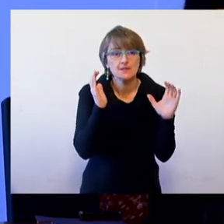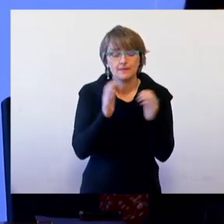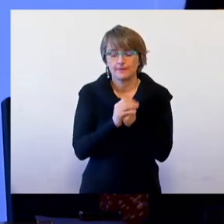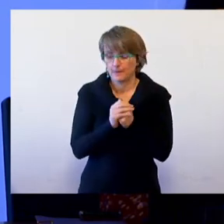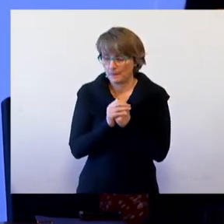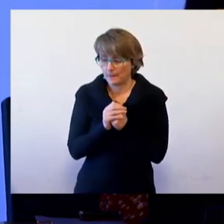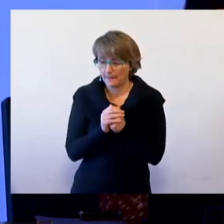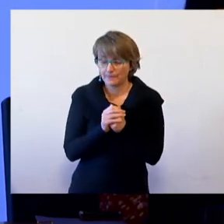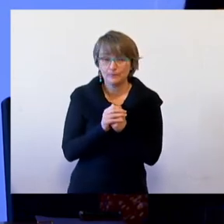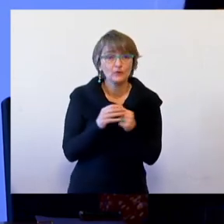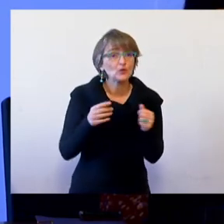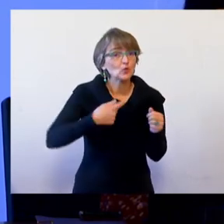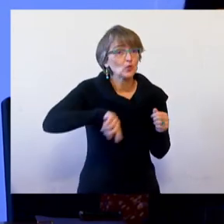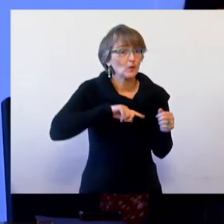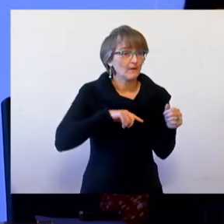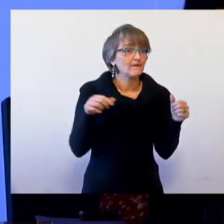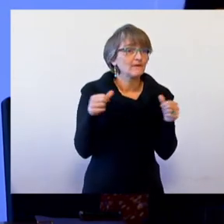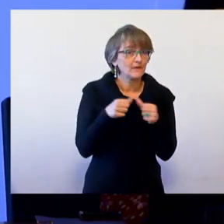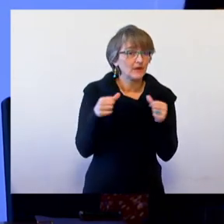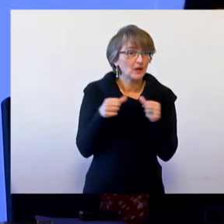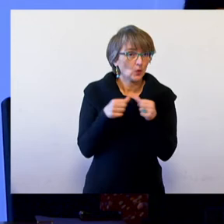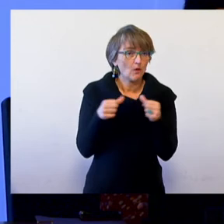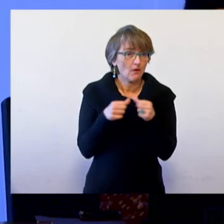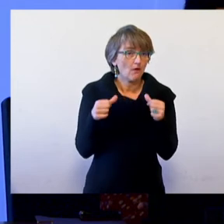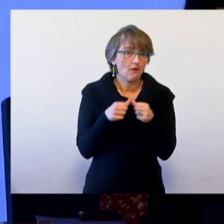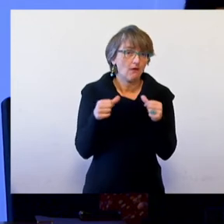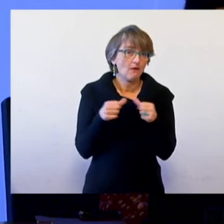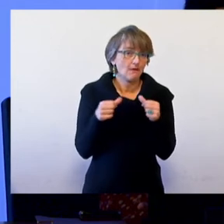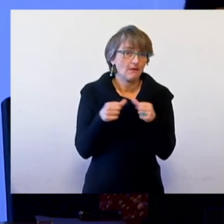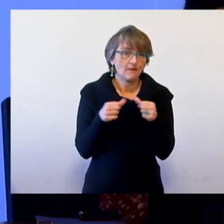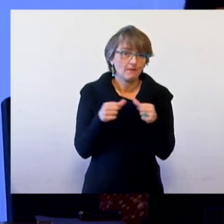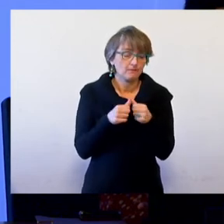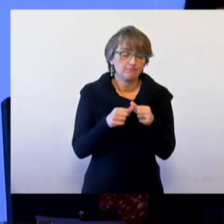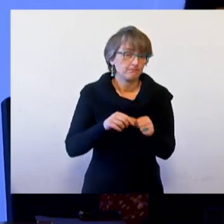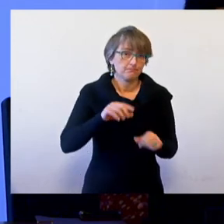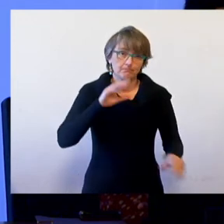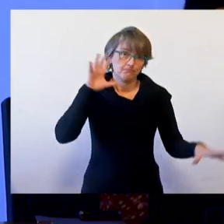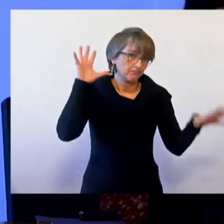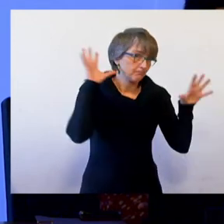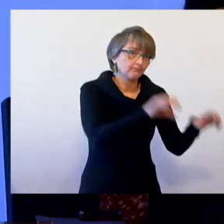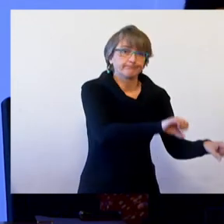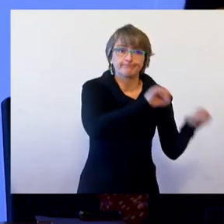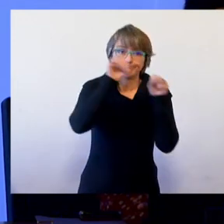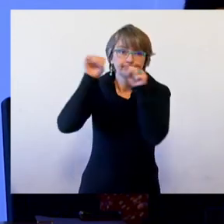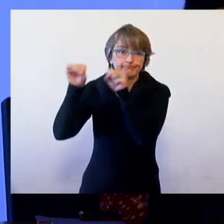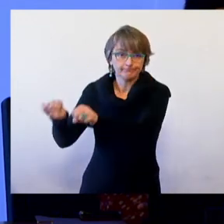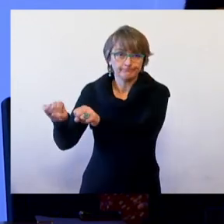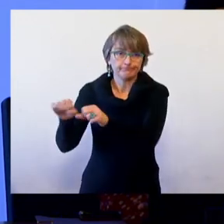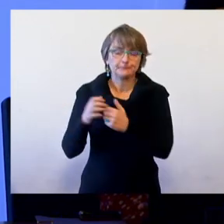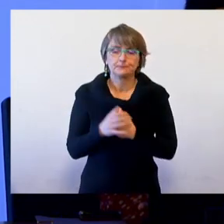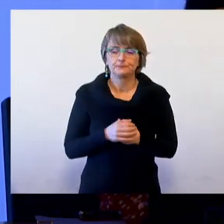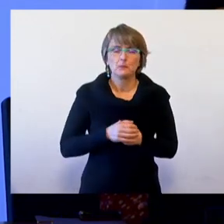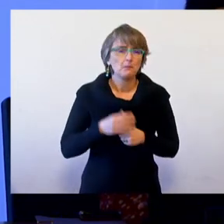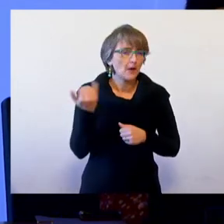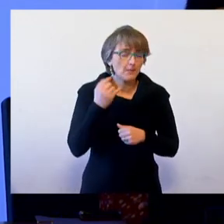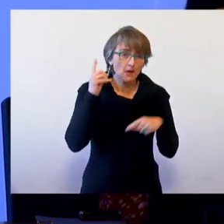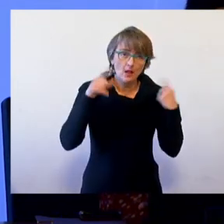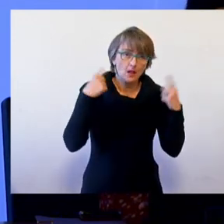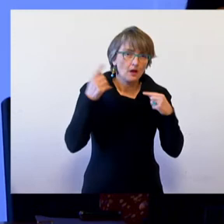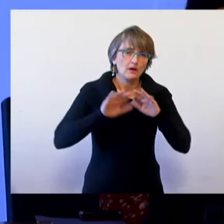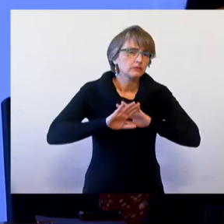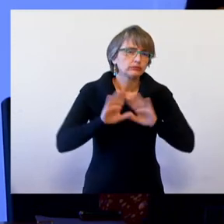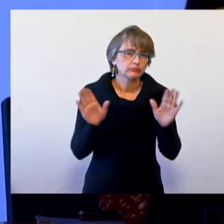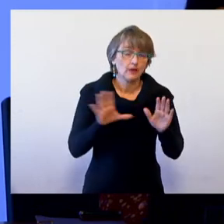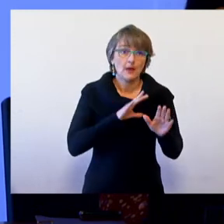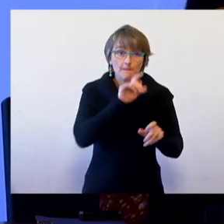fait des remises. Et on a dit, on ne se pose pas de questions, on saisit. Il y a un certain nombre d'individus qui ont eu à apparaître devant